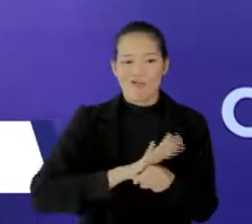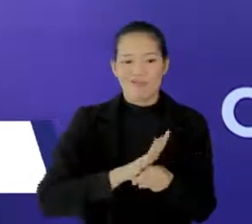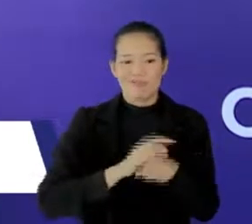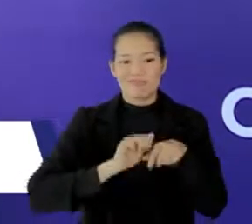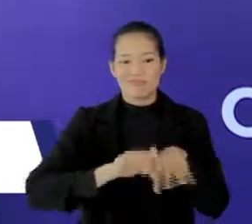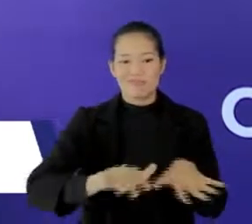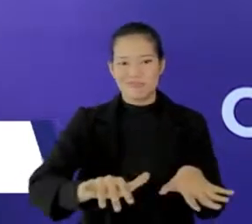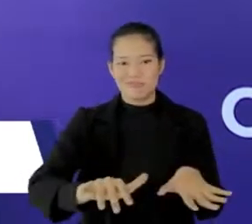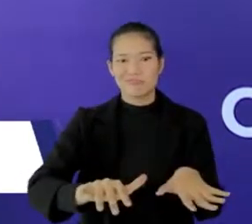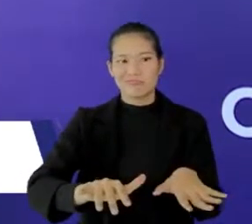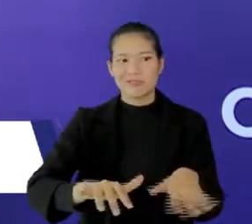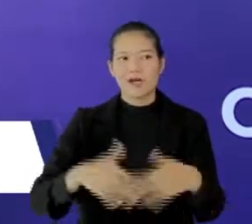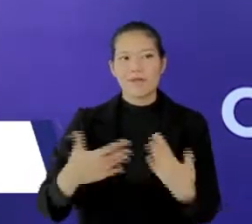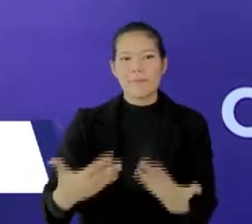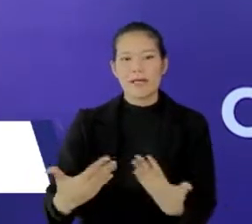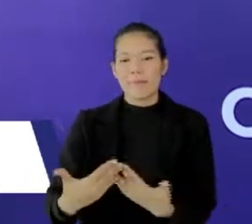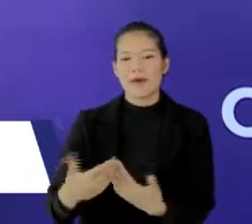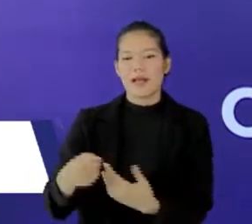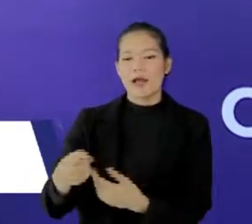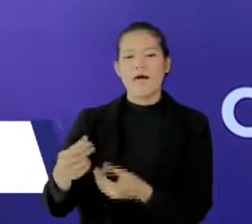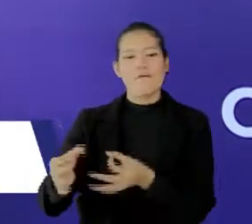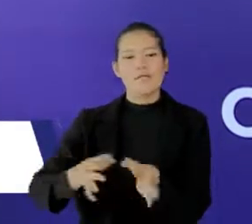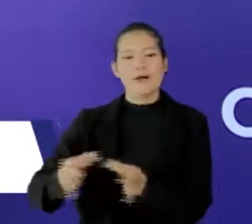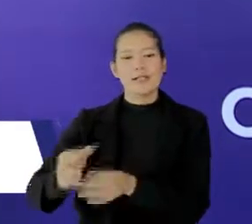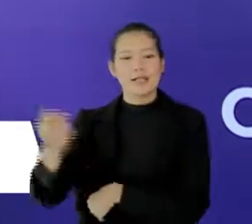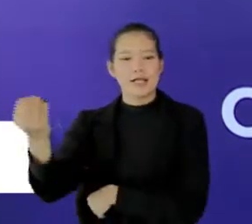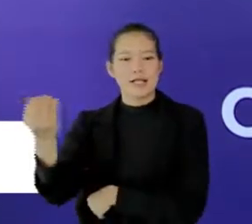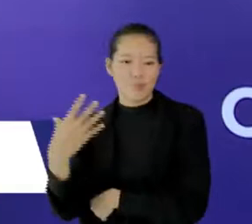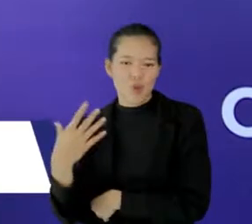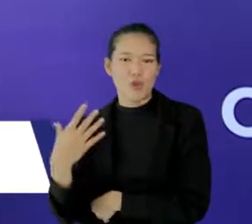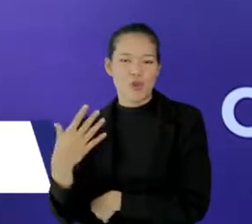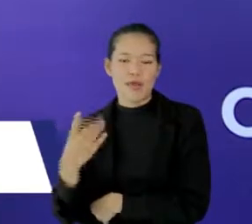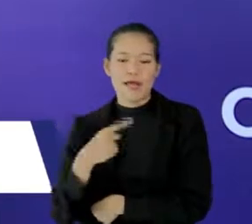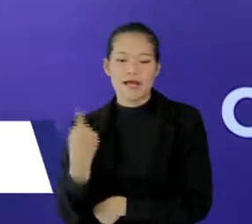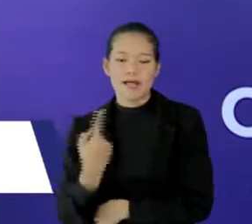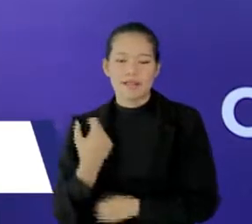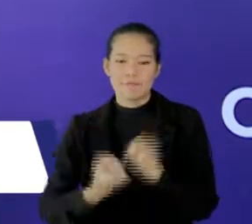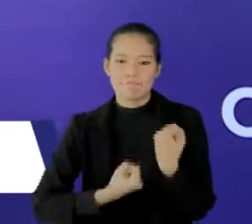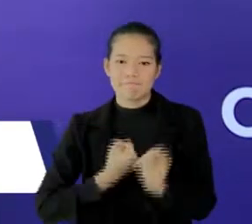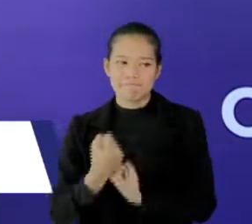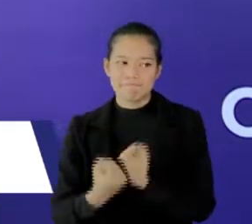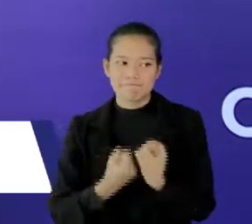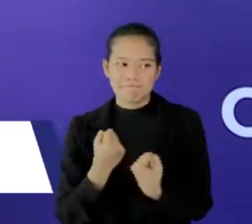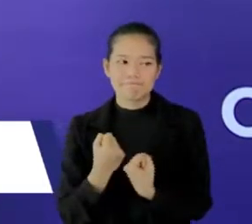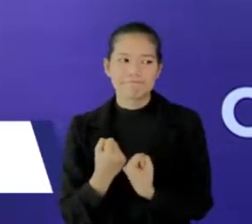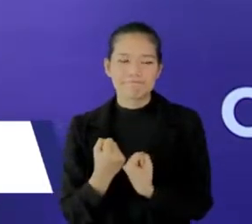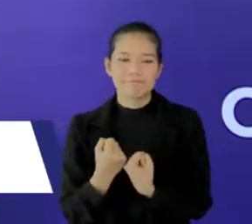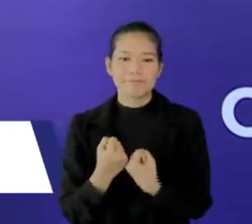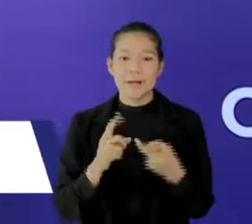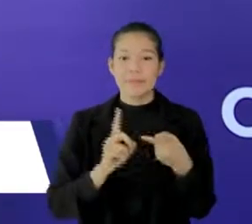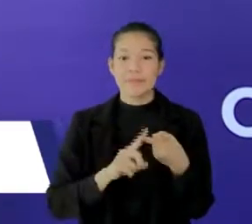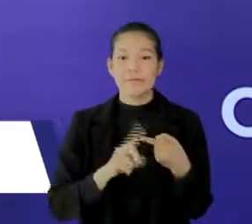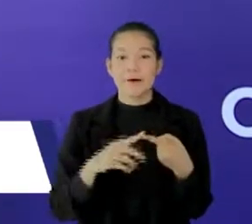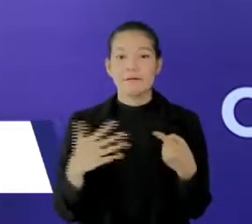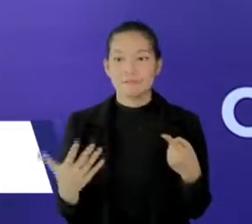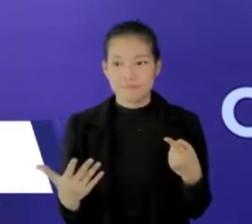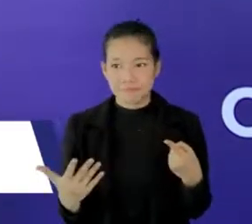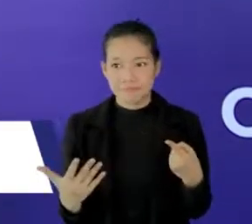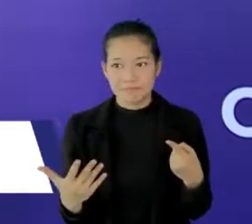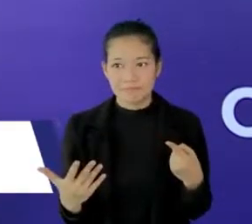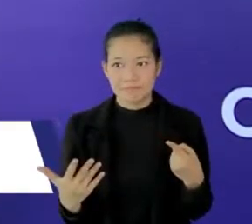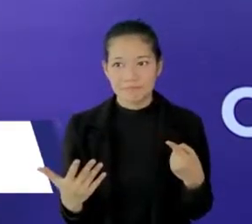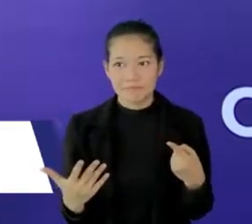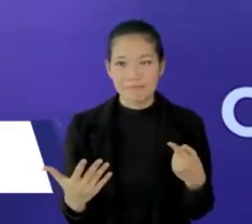penularan dan juga kapasiti respon yang kita lakukan, baik itu melalui yang pertama